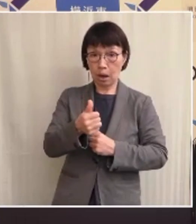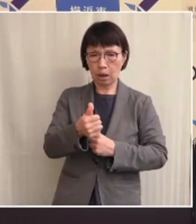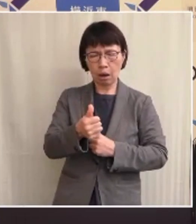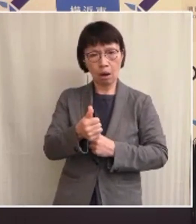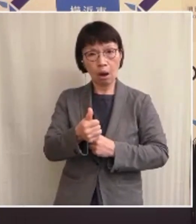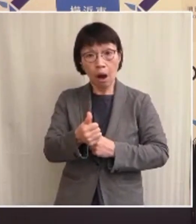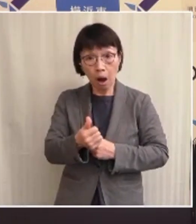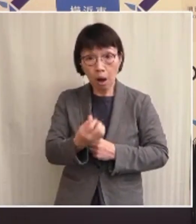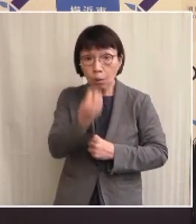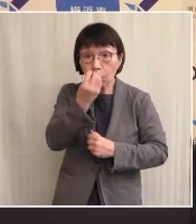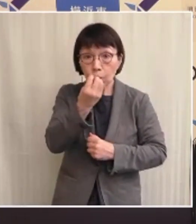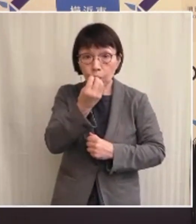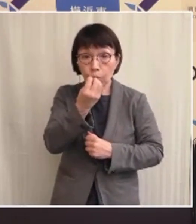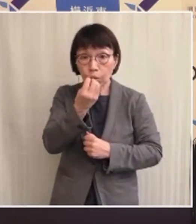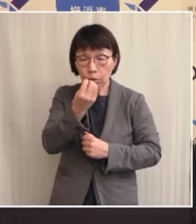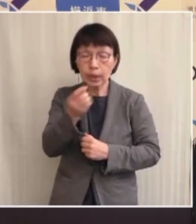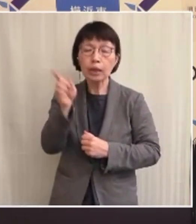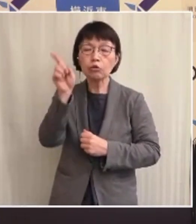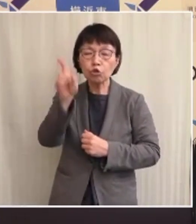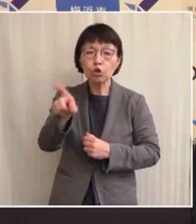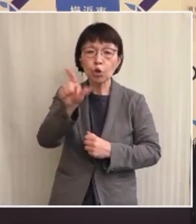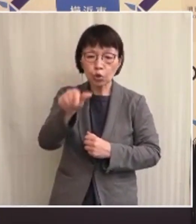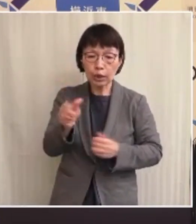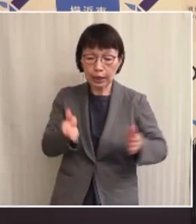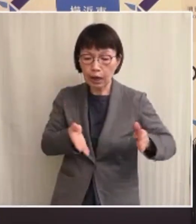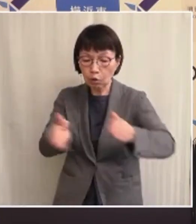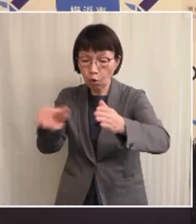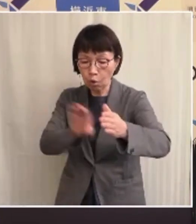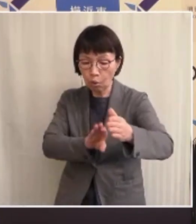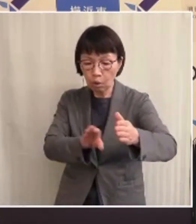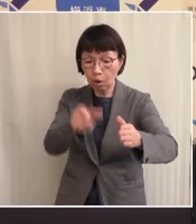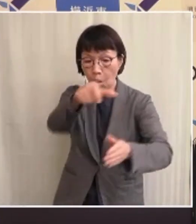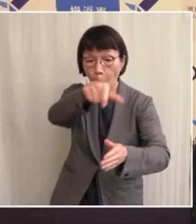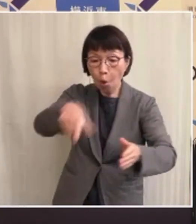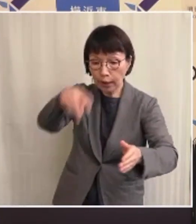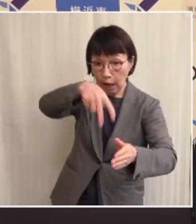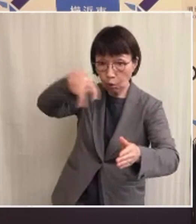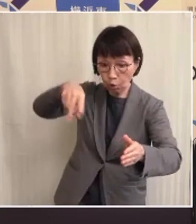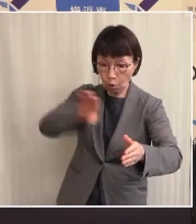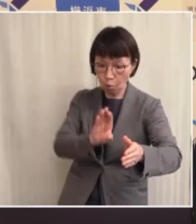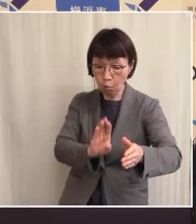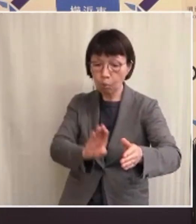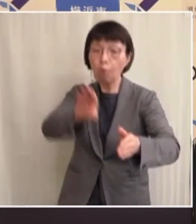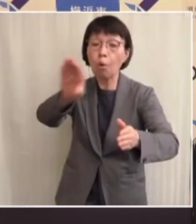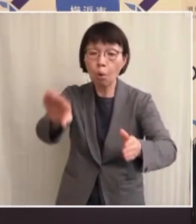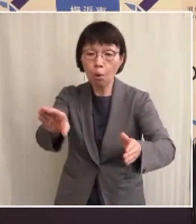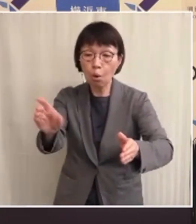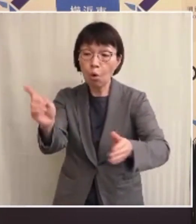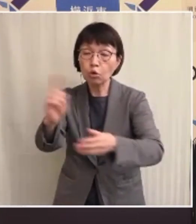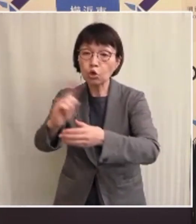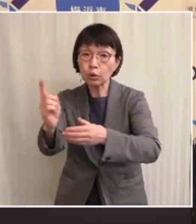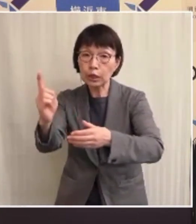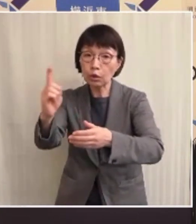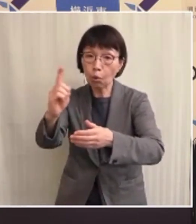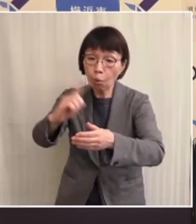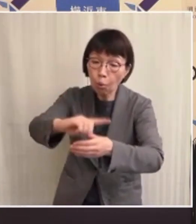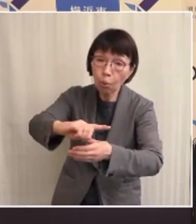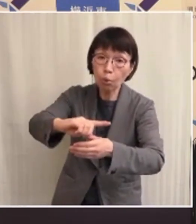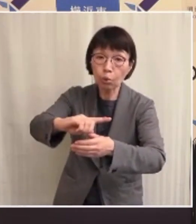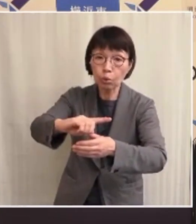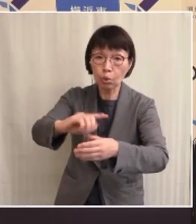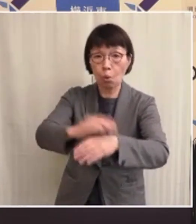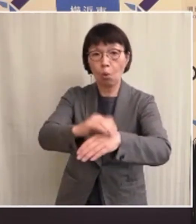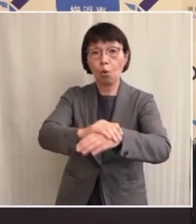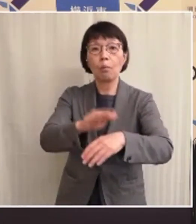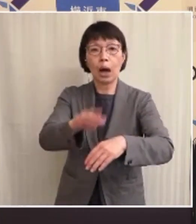いなというか気づいてもらって、次回からはスピードを落としてもらうような仕組みもあるんですが、結構またそれ